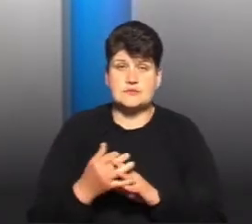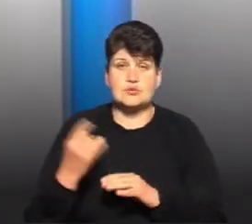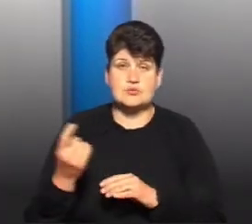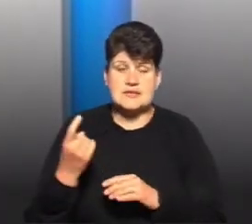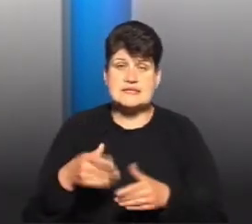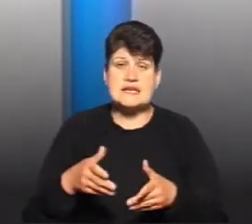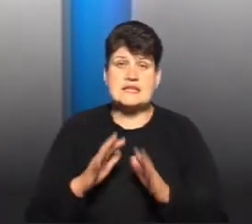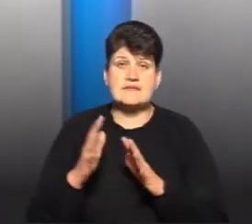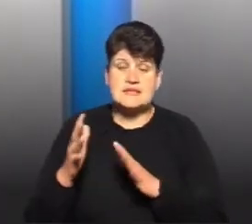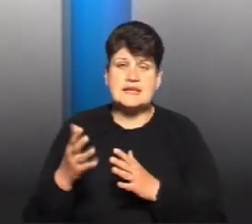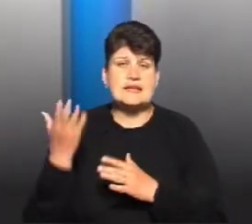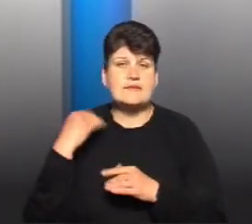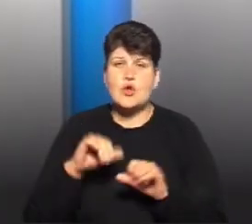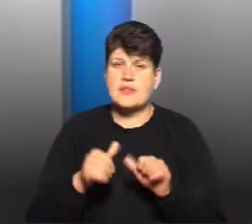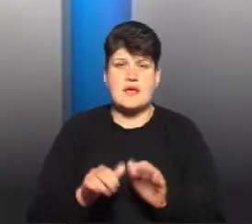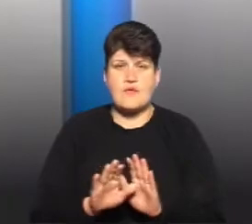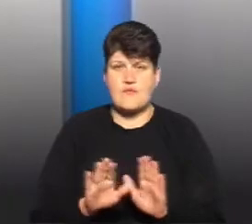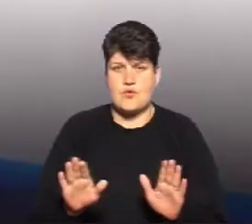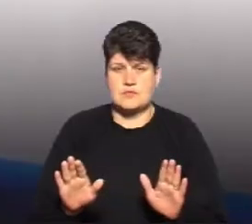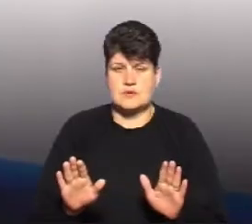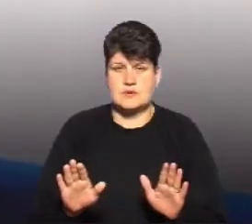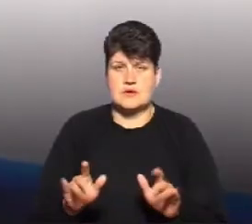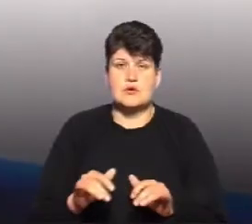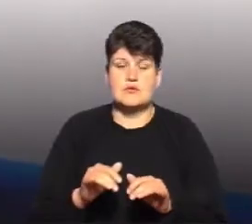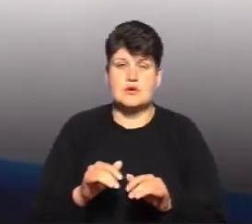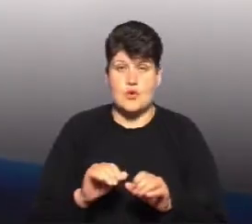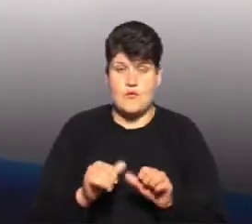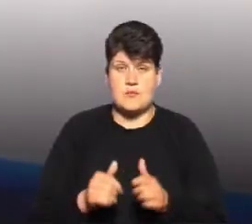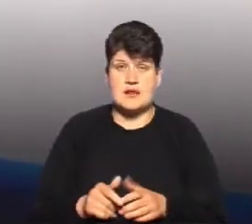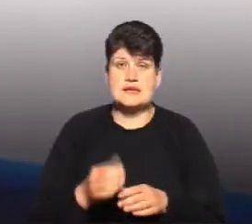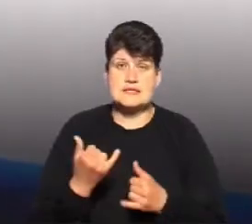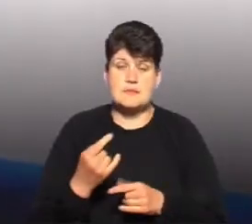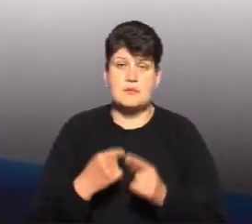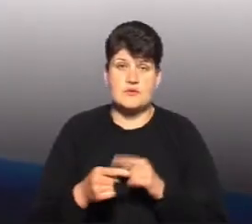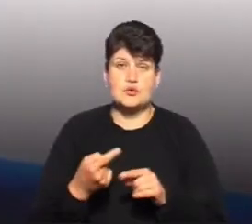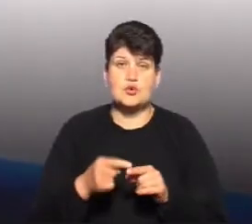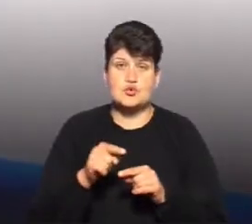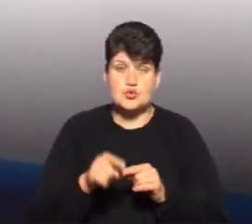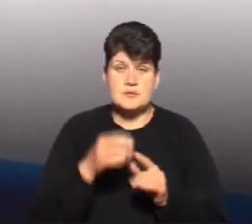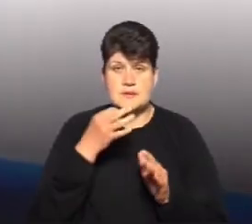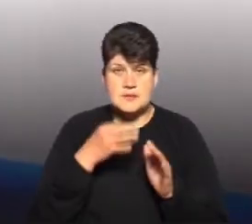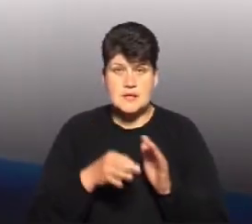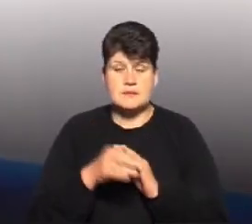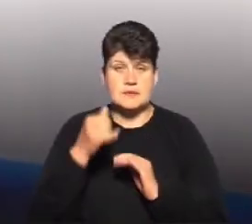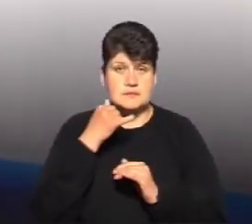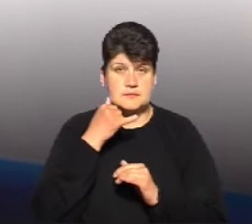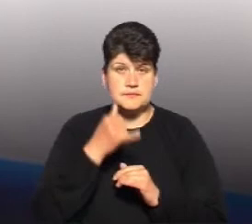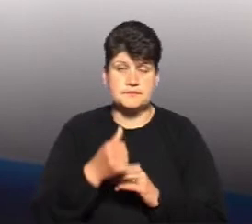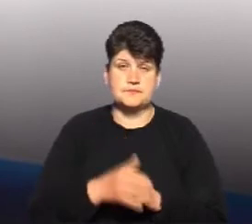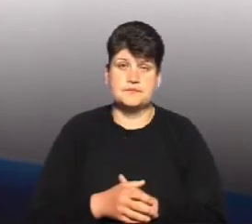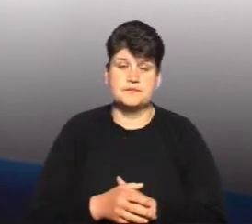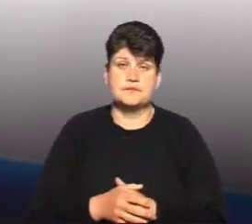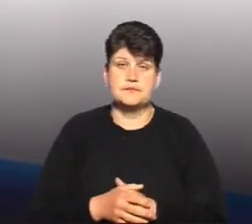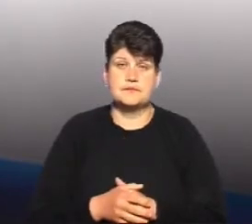їх не оформили і в процесі цього оформляли. Зараз ми повернемося до цього. Знову мені підказують, що маємо телефонний дзвінок. Добрий вечір.